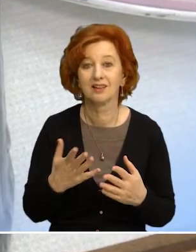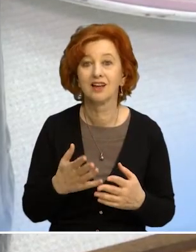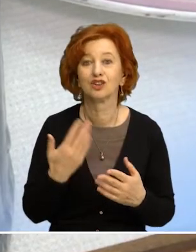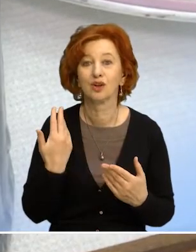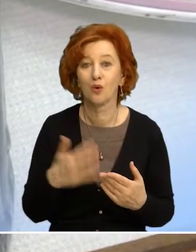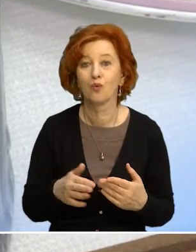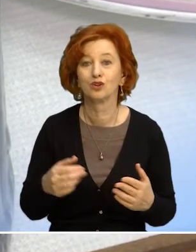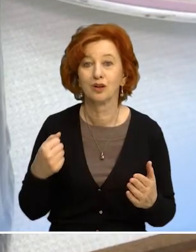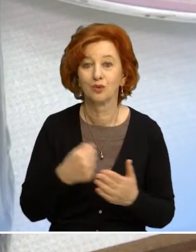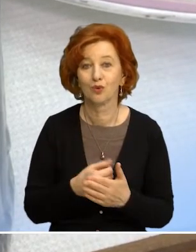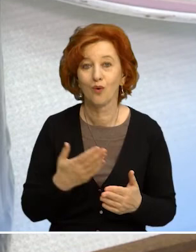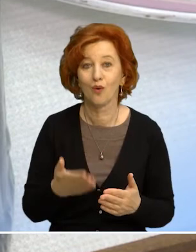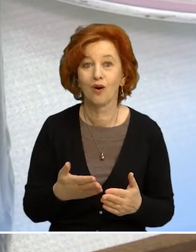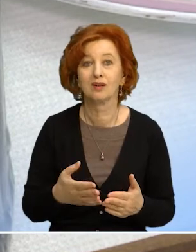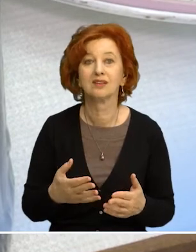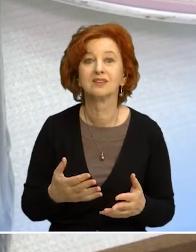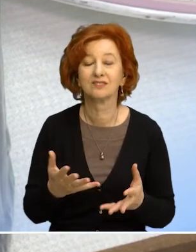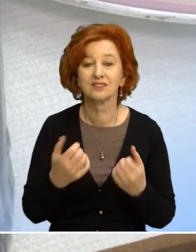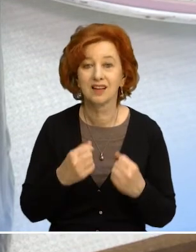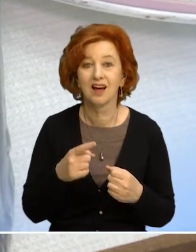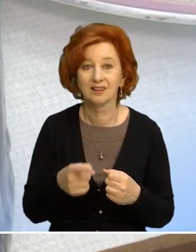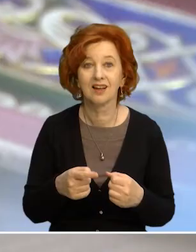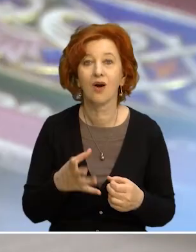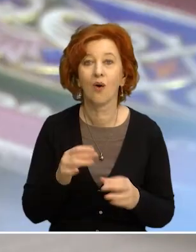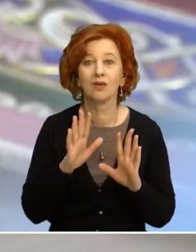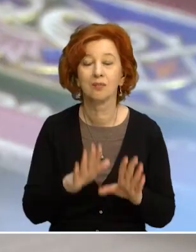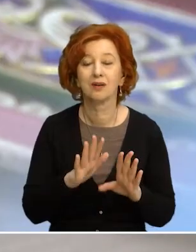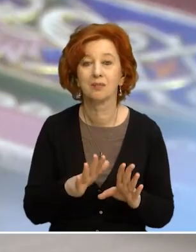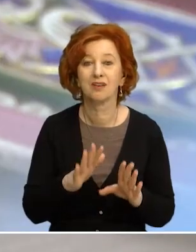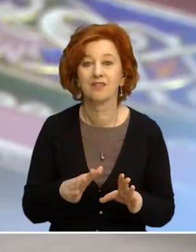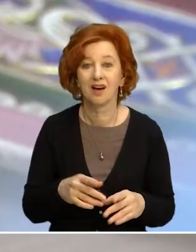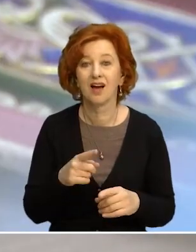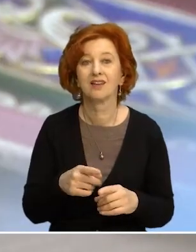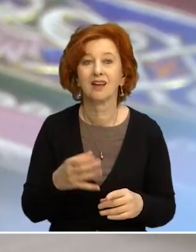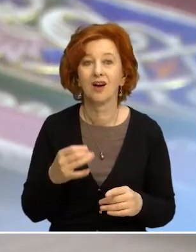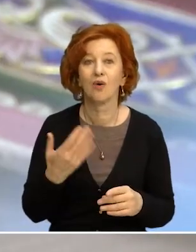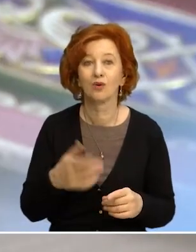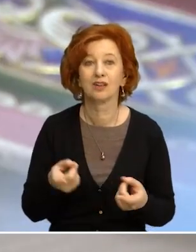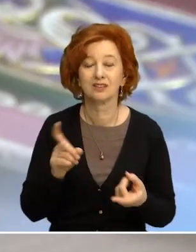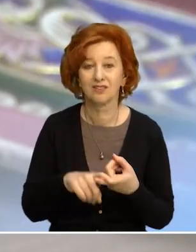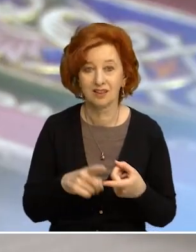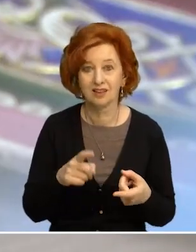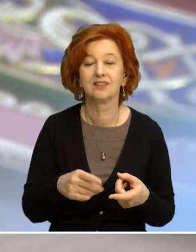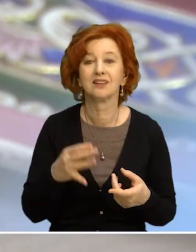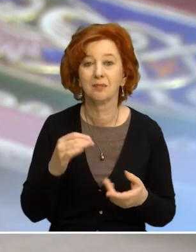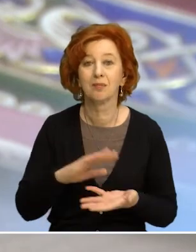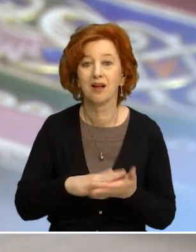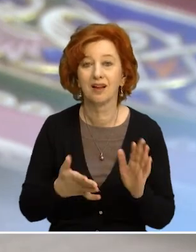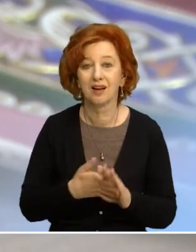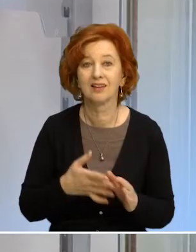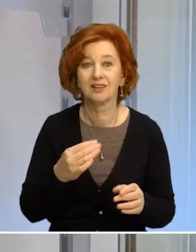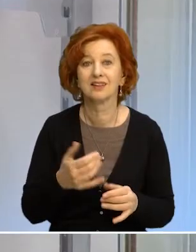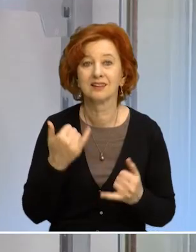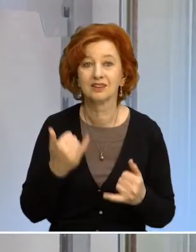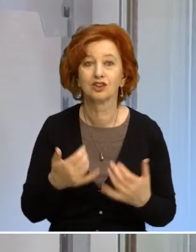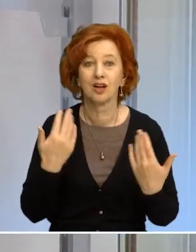от Рождества до Крещения в святочных днях пребываем. Поста в среду-пятницу не полагалось.